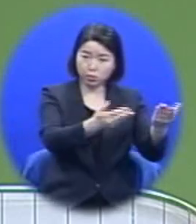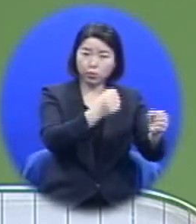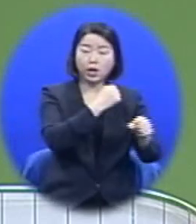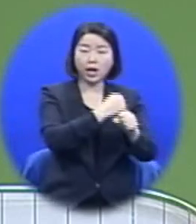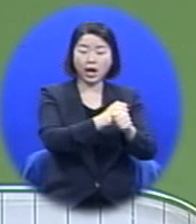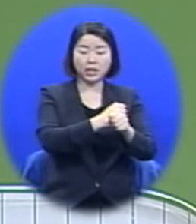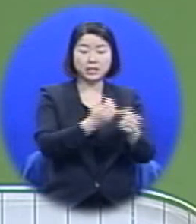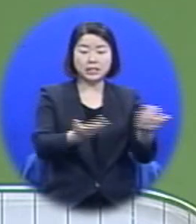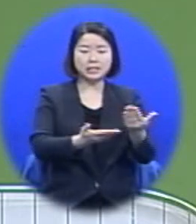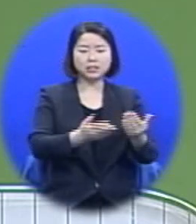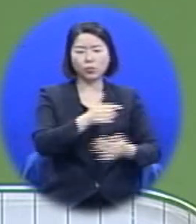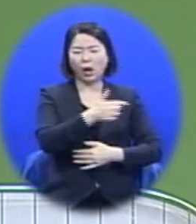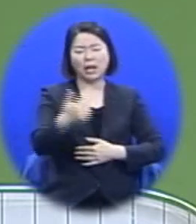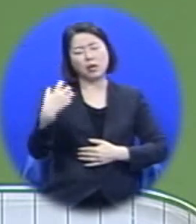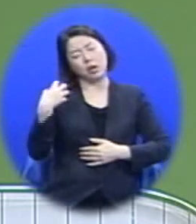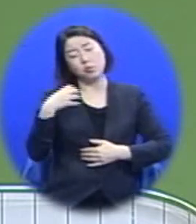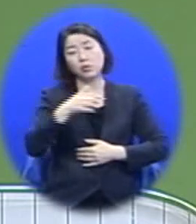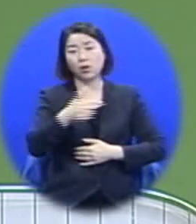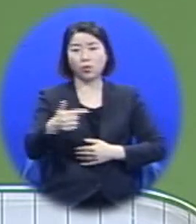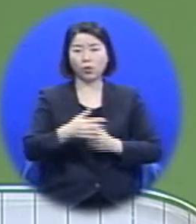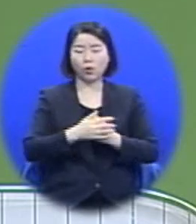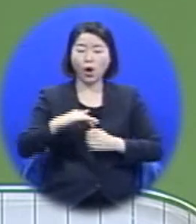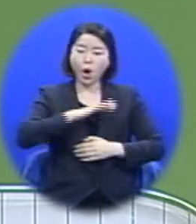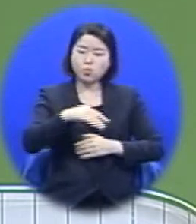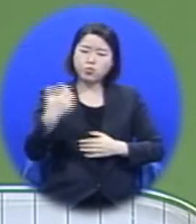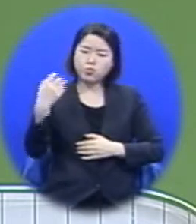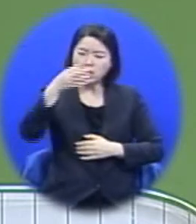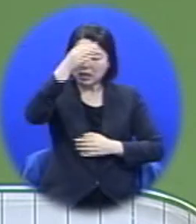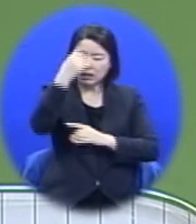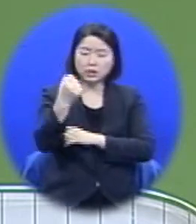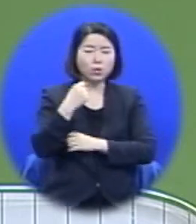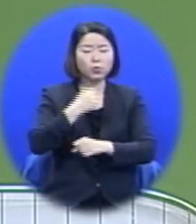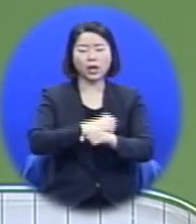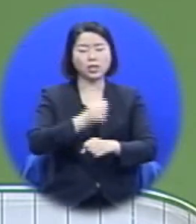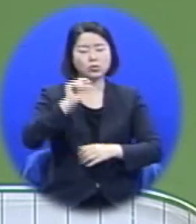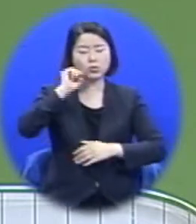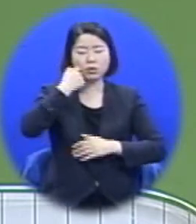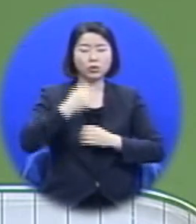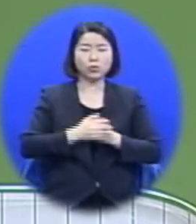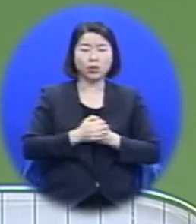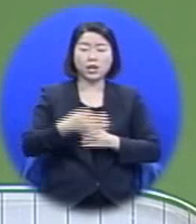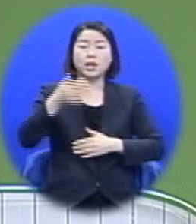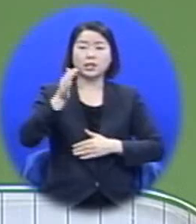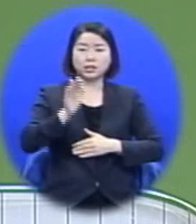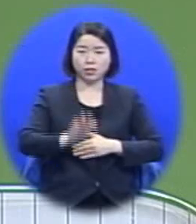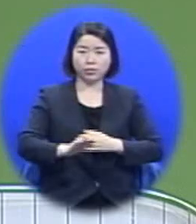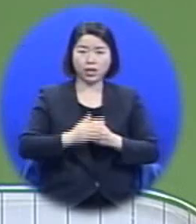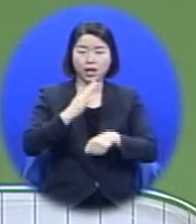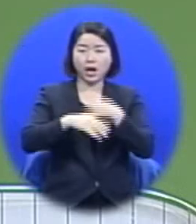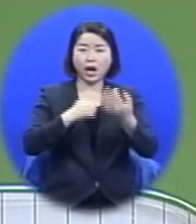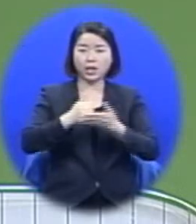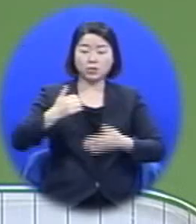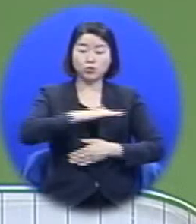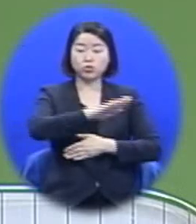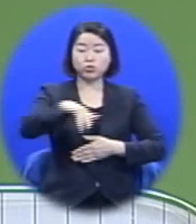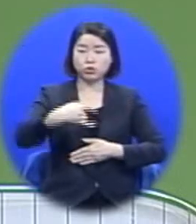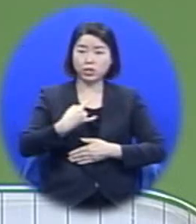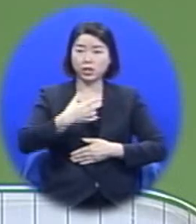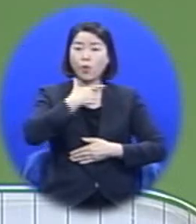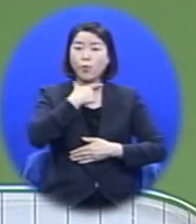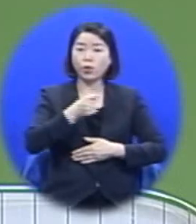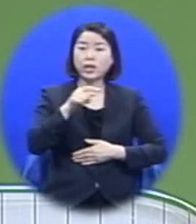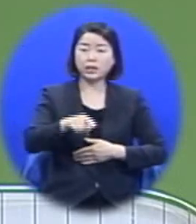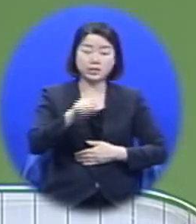부담스러운 일이다 우리 능력으로 할 수 있는 일도 못 해요 그런데 하나님이 우리에게 원하시는 것은 그게